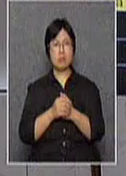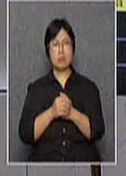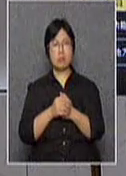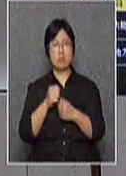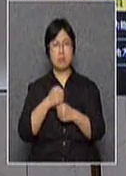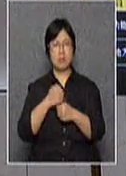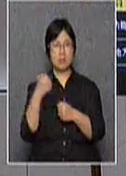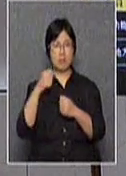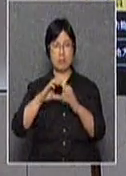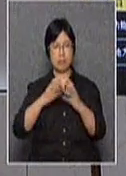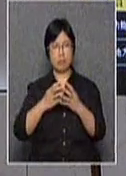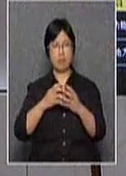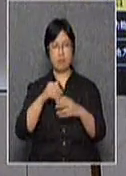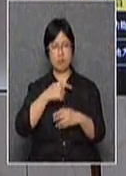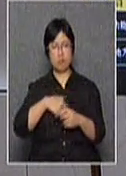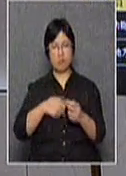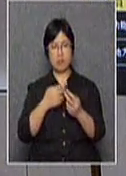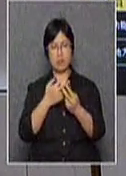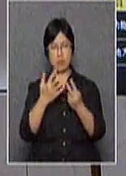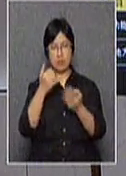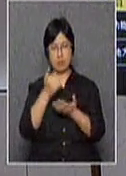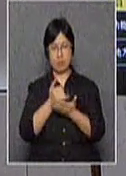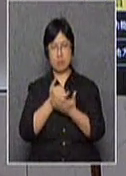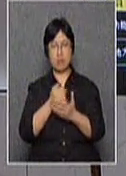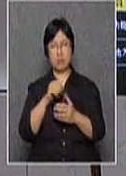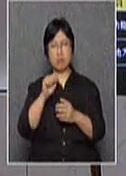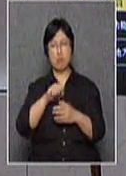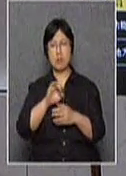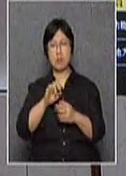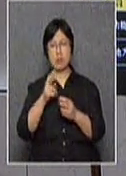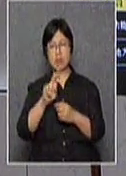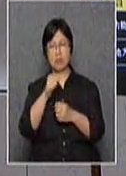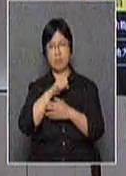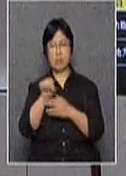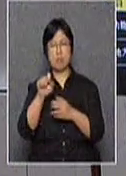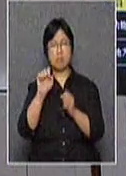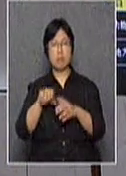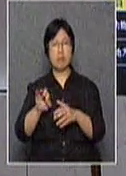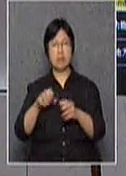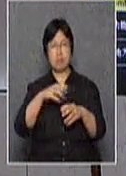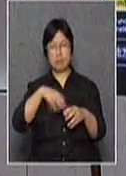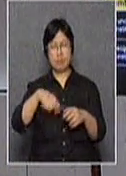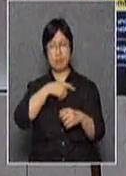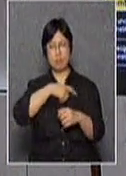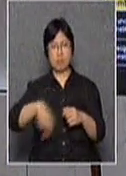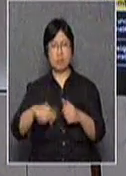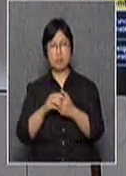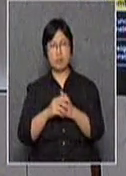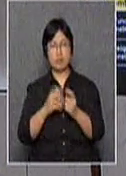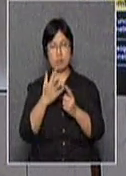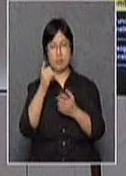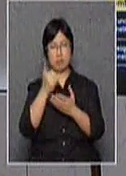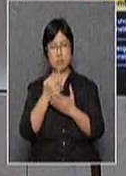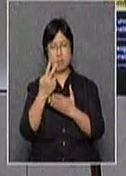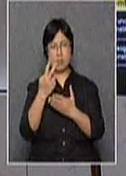功能團體選舉產生的議員25位出席，沒人贊成，22位反對，沒人棄權。分區直接選舉產生的議員15位出席，